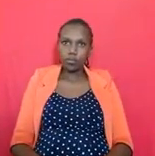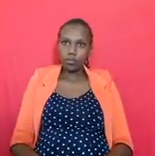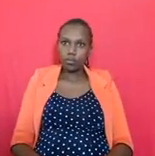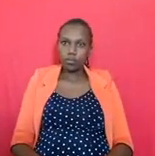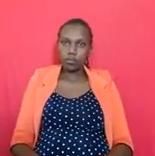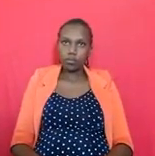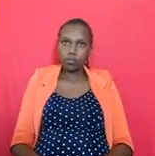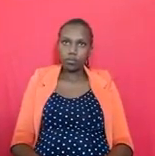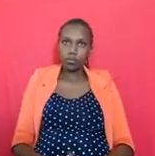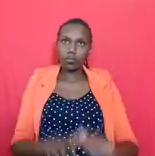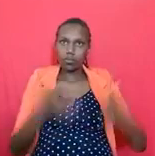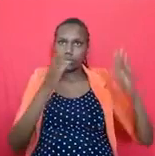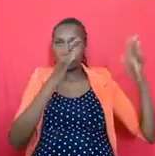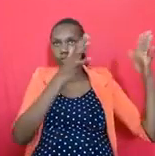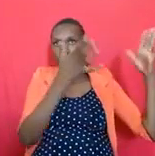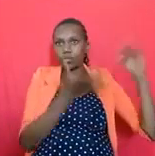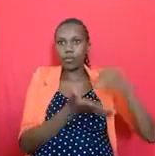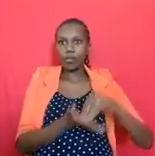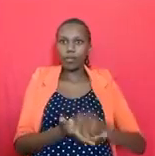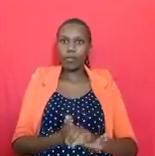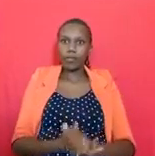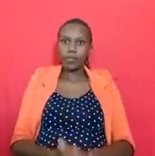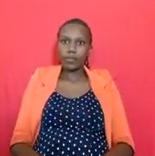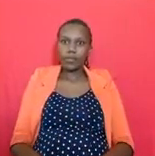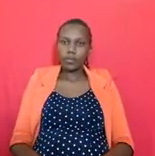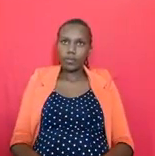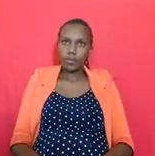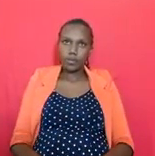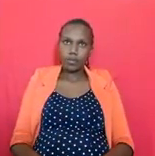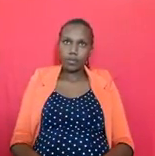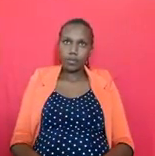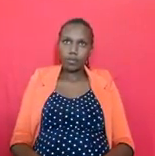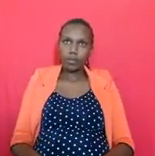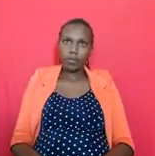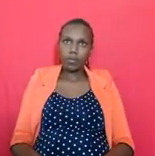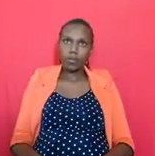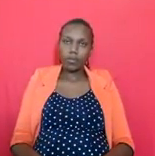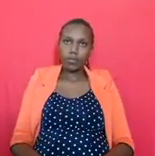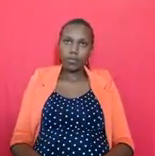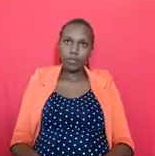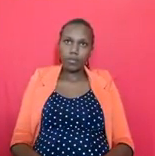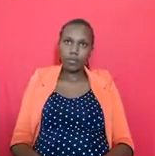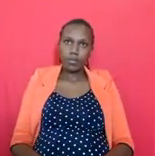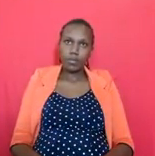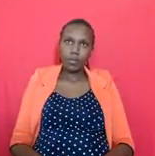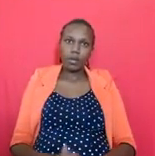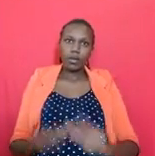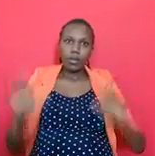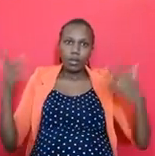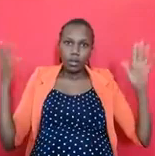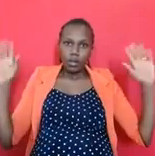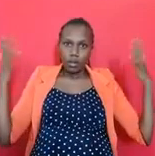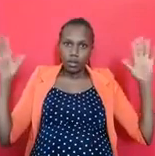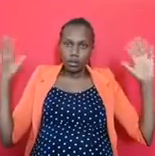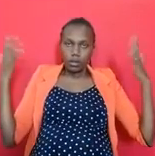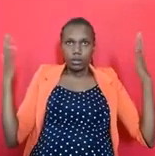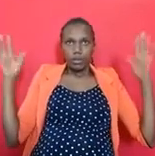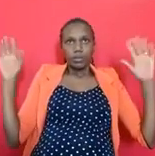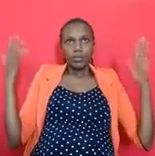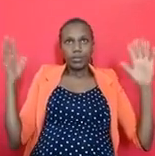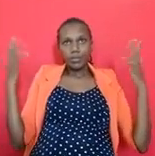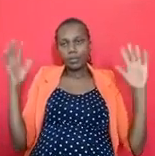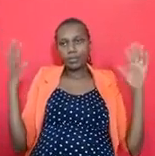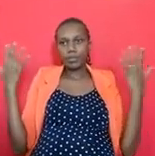ruhiruega, ruhiruega, ruhiruega, ruhiruega, ruhiruega, ruhiruega, muno, muno, muno,